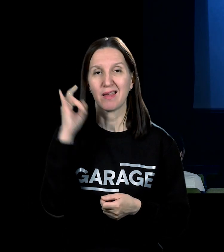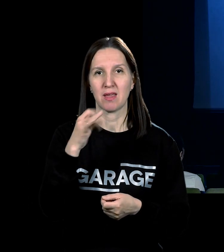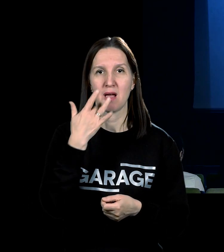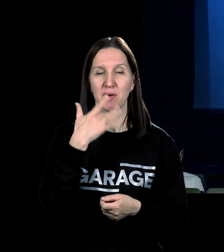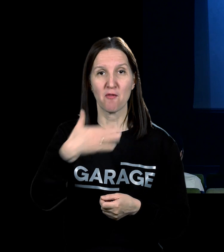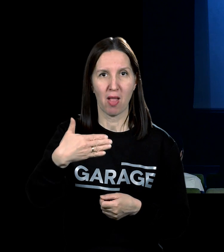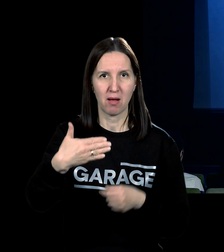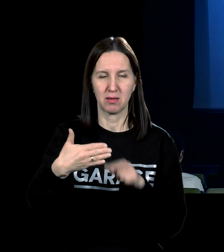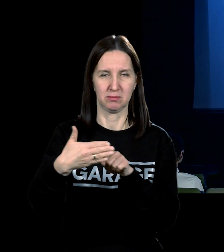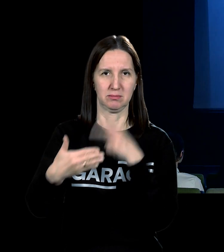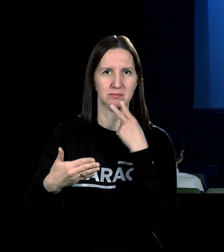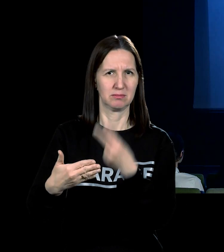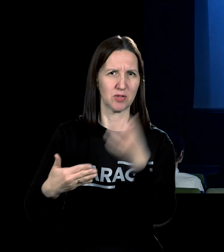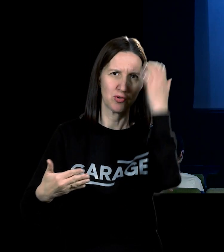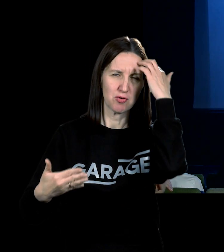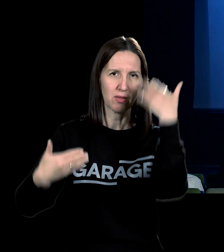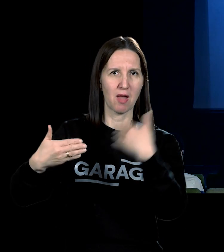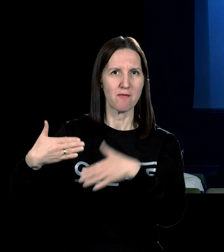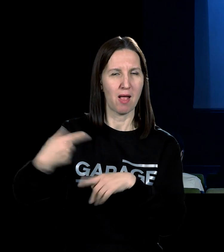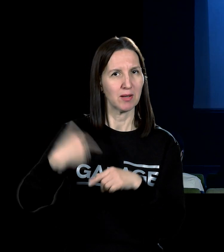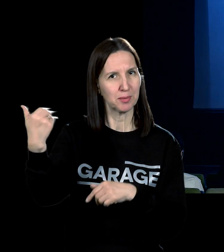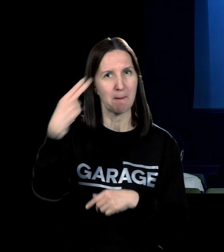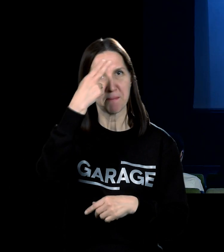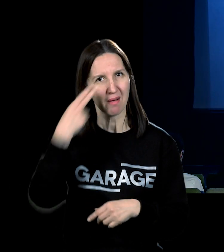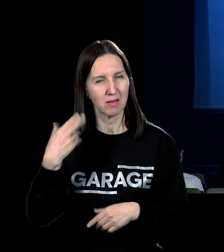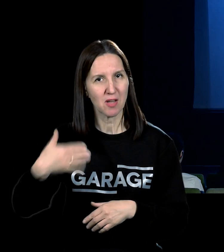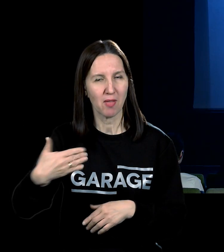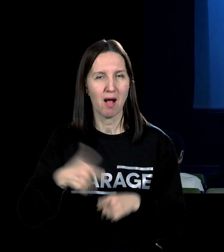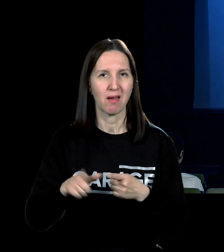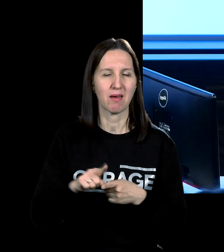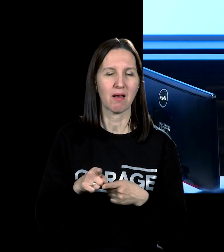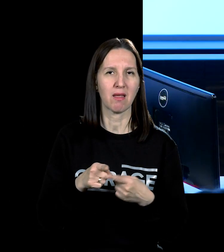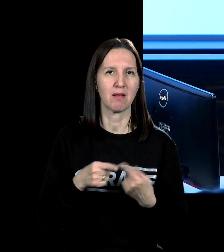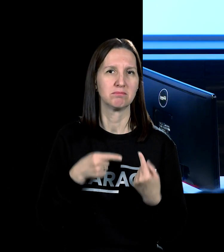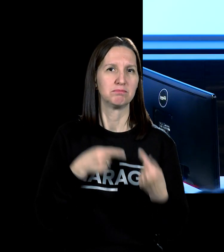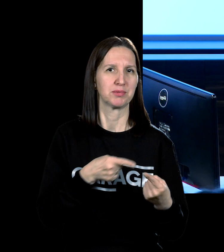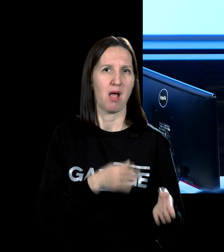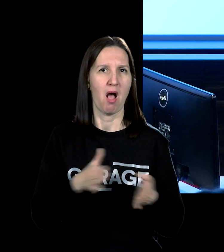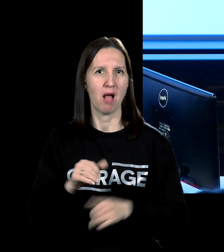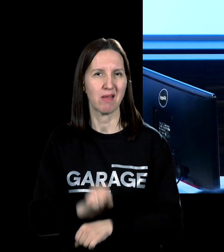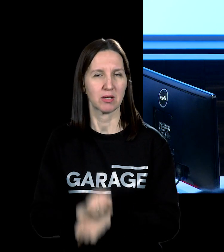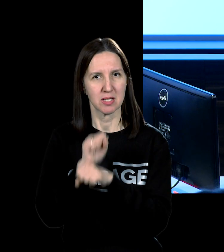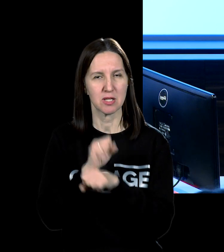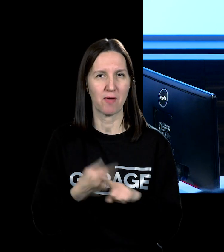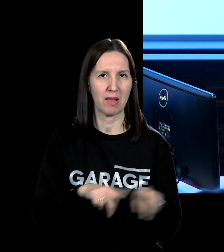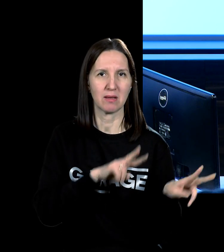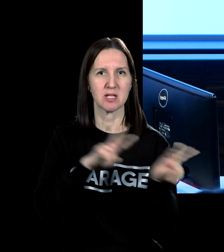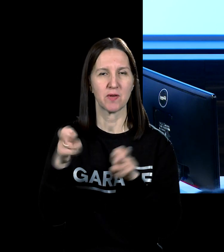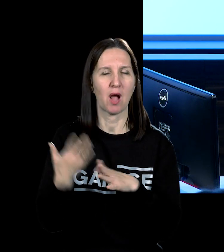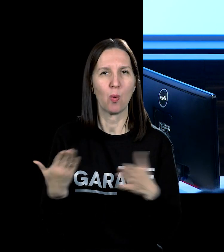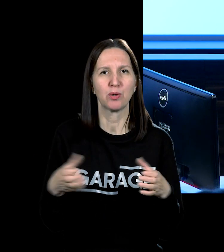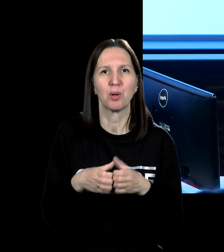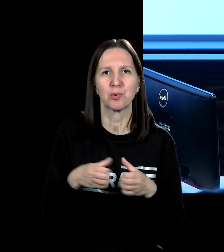флага. Черный флаг – это что? Это флаг пиратов, это флаг анархистов. Это название по